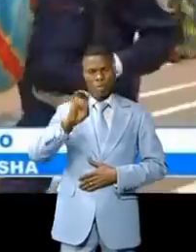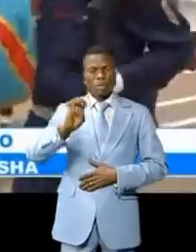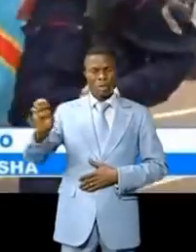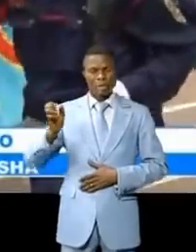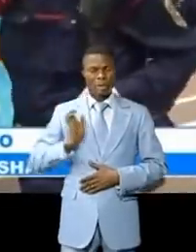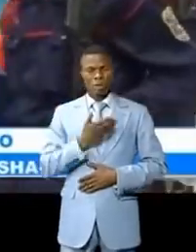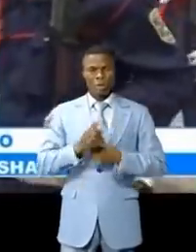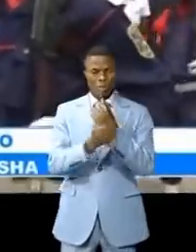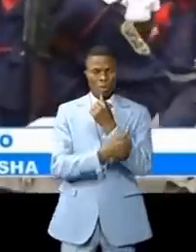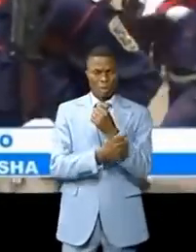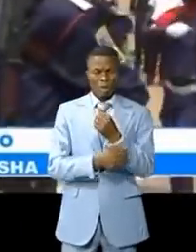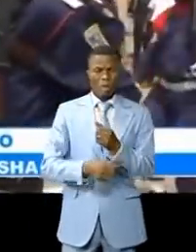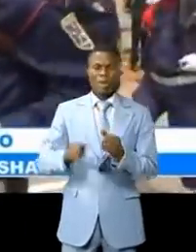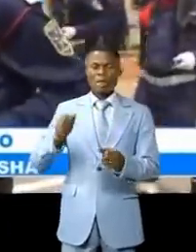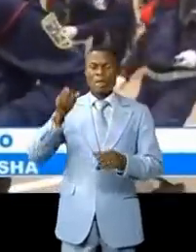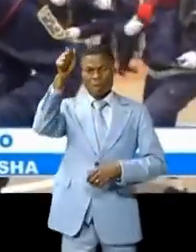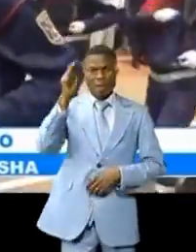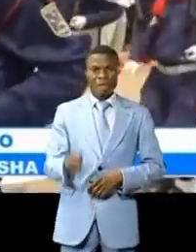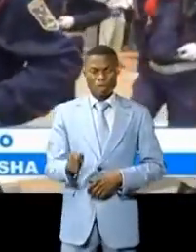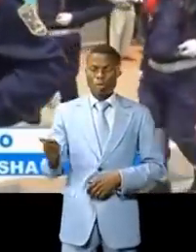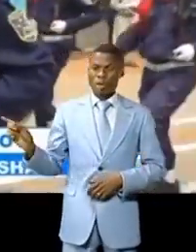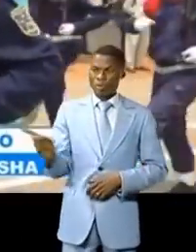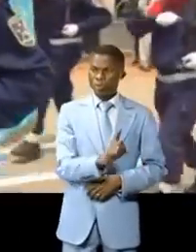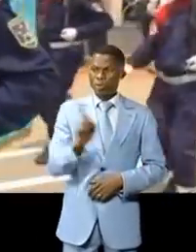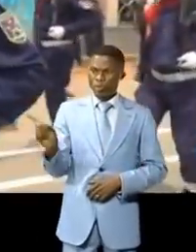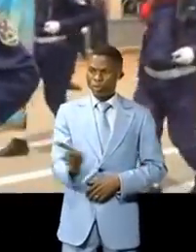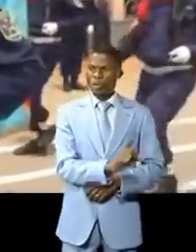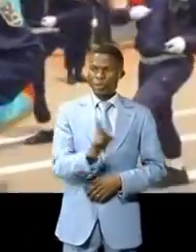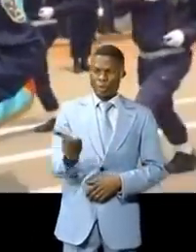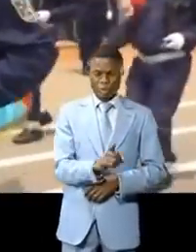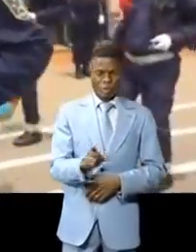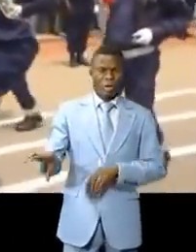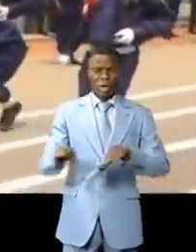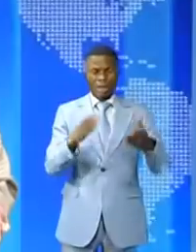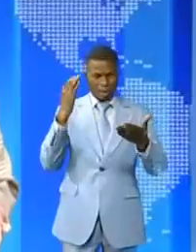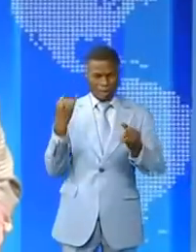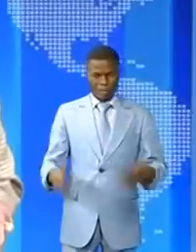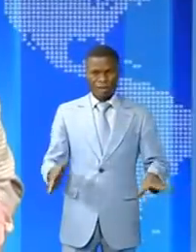pays. C'est par un défilé de troupes devant les autorités que la cérémonie a pris fin.